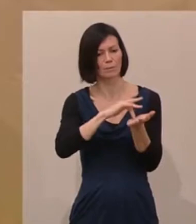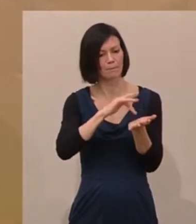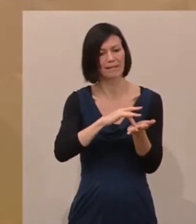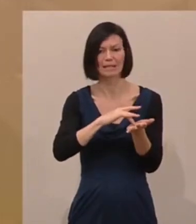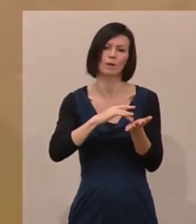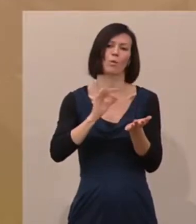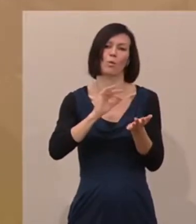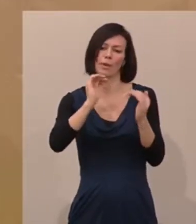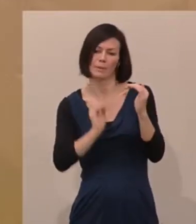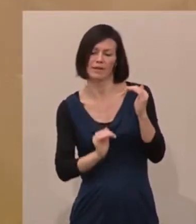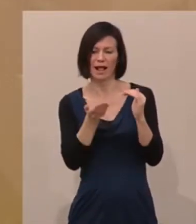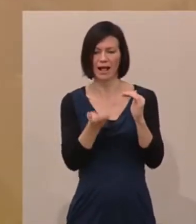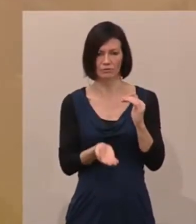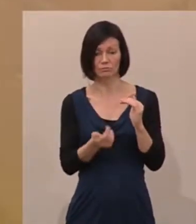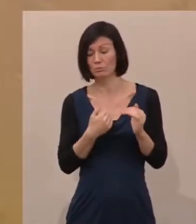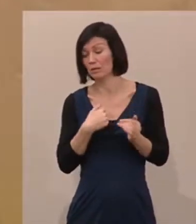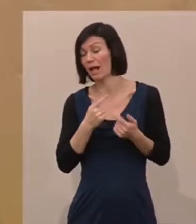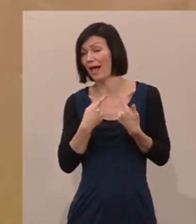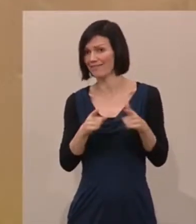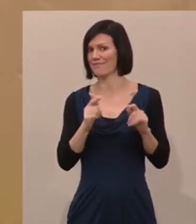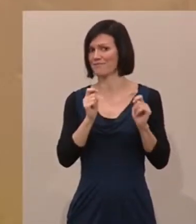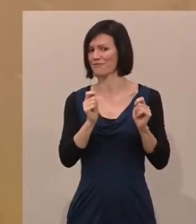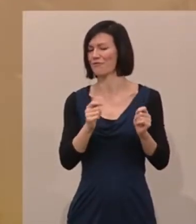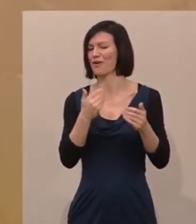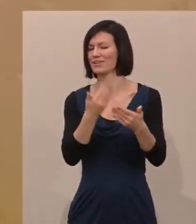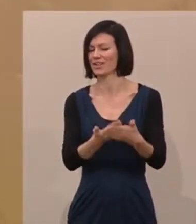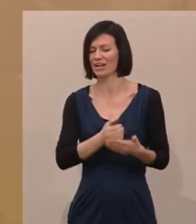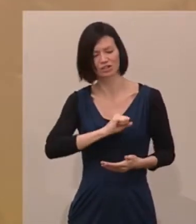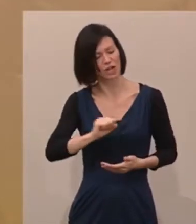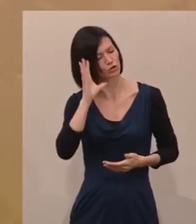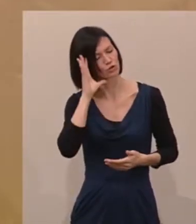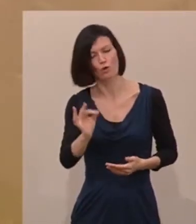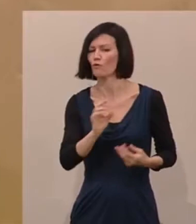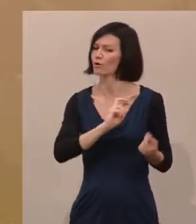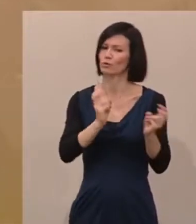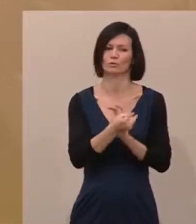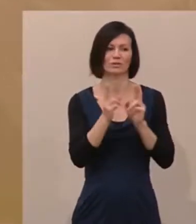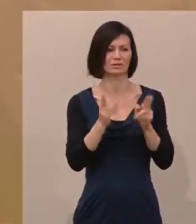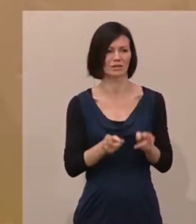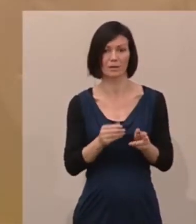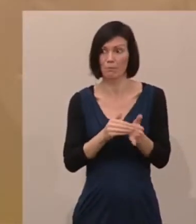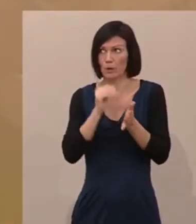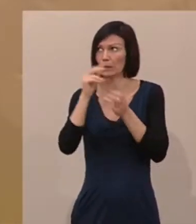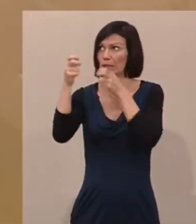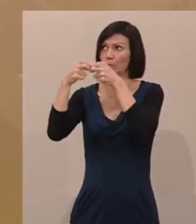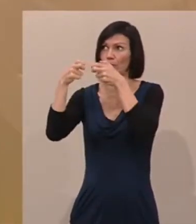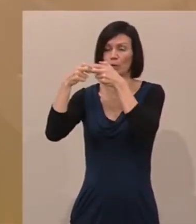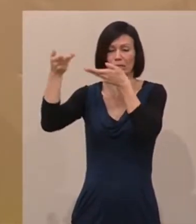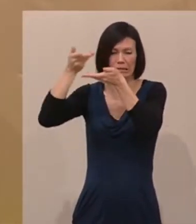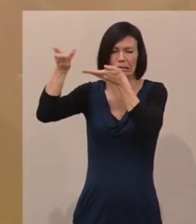dauerhafte sein soll, dann habe ich einen ganz anderen Vorschlag. Der würde sofort wirken, ohne dass man in Brüssel verhandeln muss über